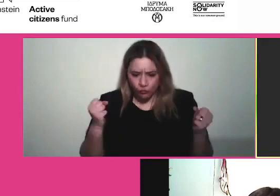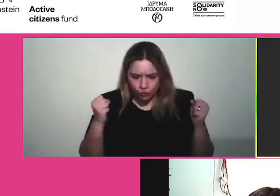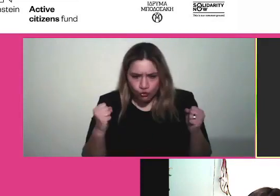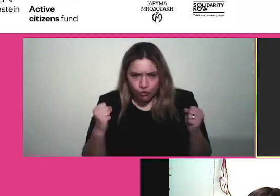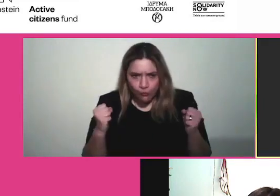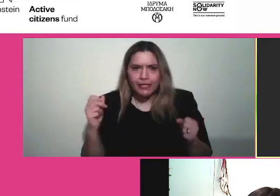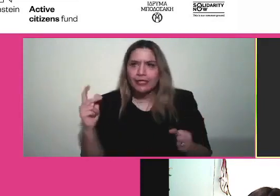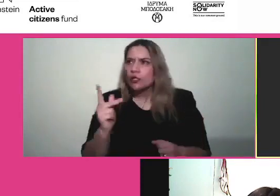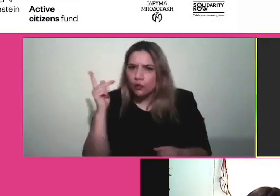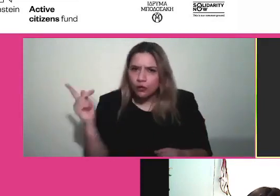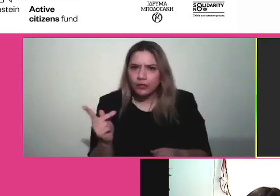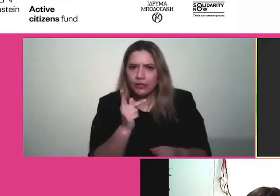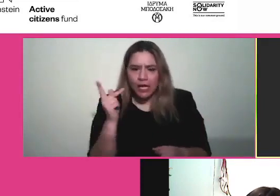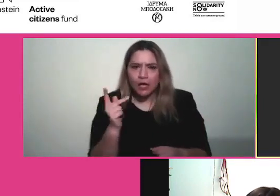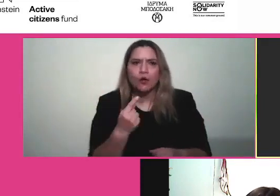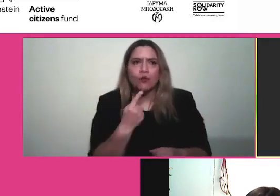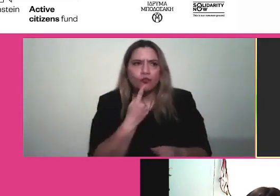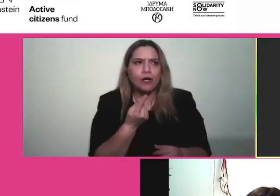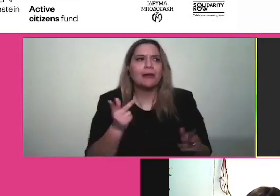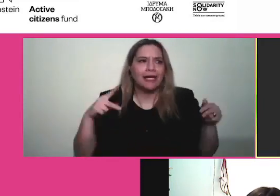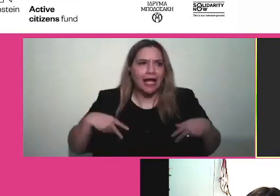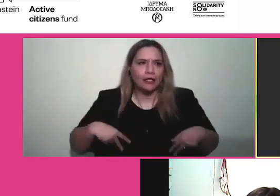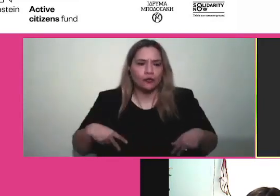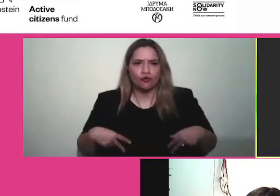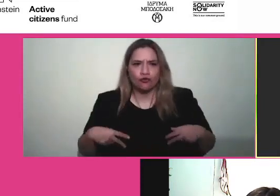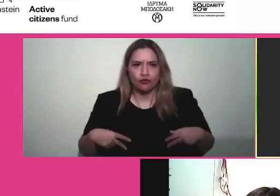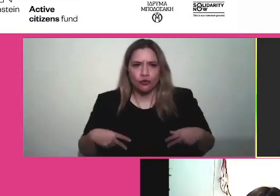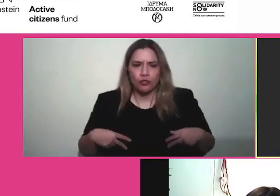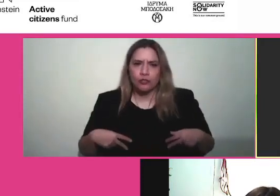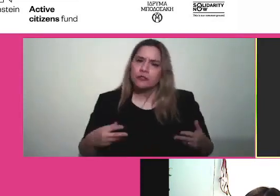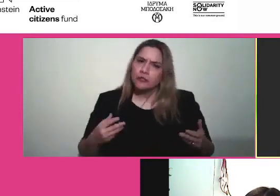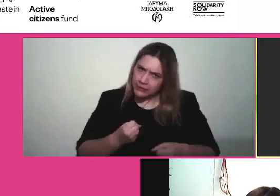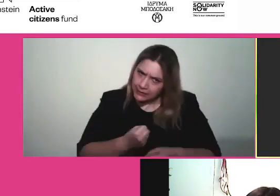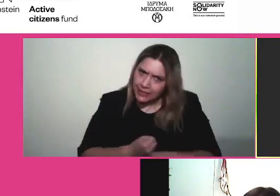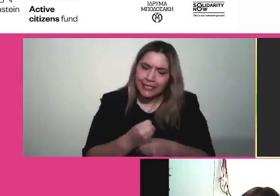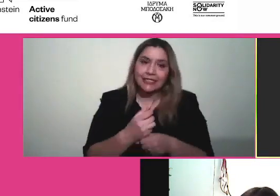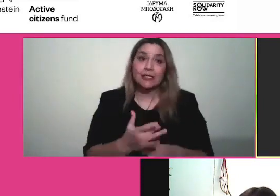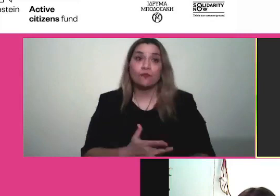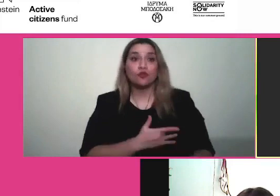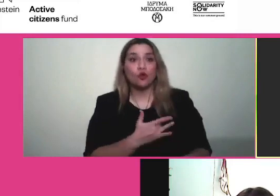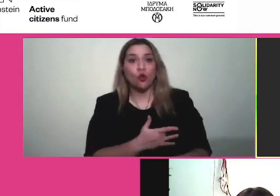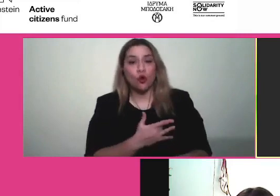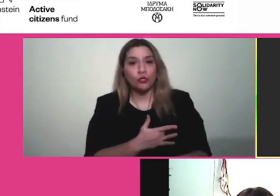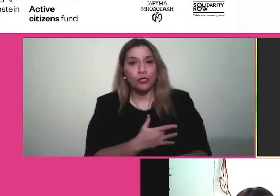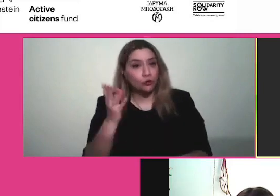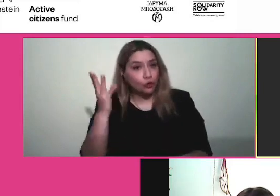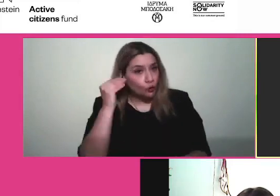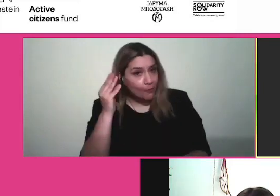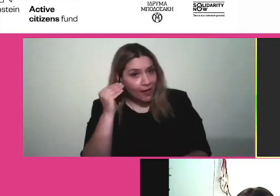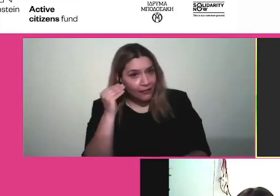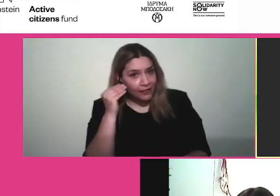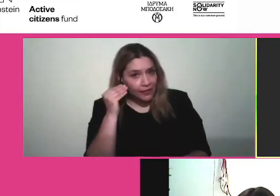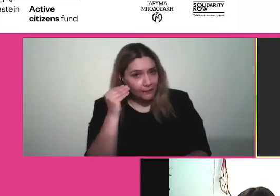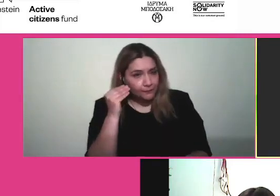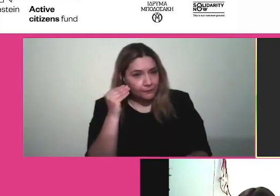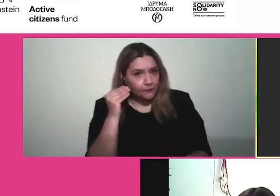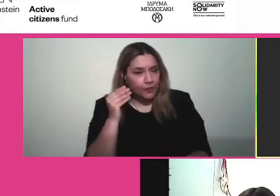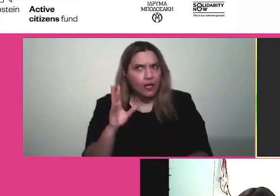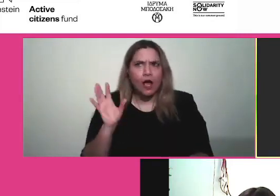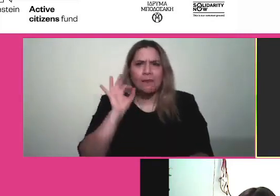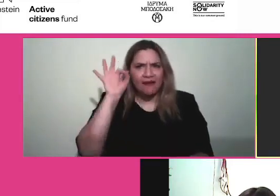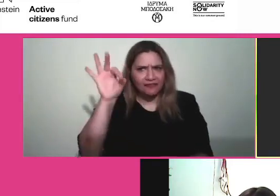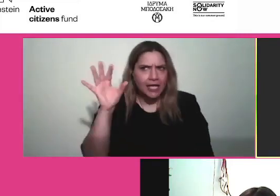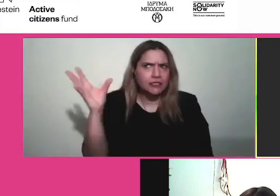που λέμε το κράτος, στηρίζει ψυχολογικά. Όταν το μάθει, δηλαδή αν φτάσει στα αυτιά του ή